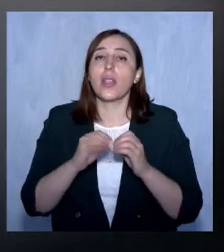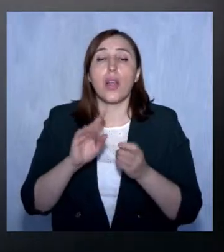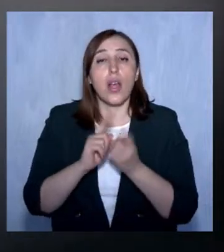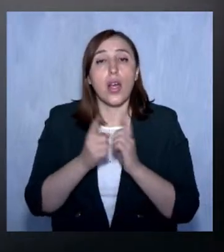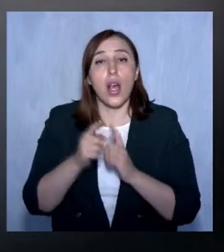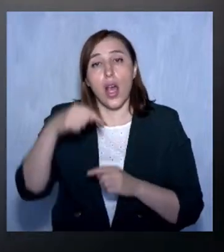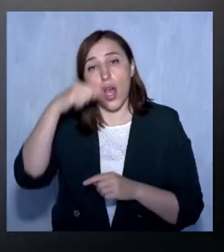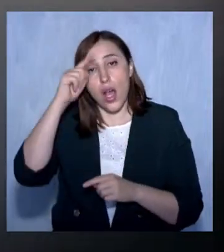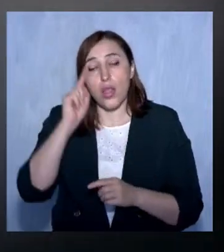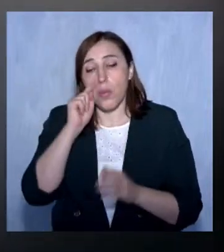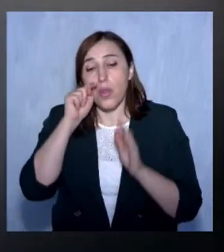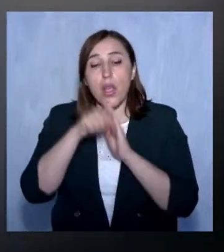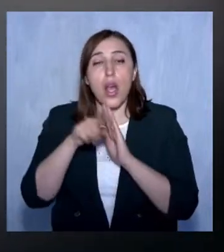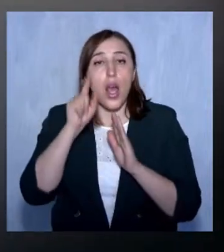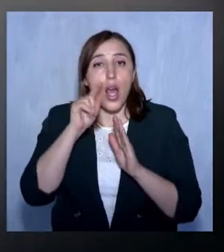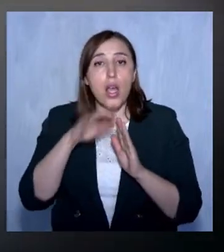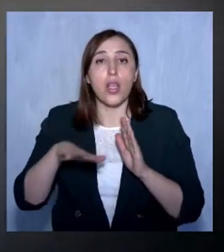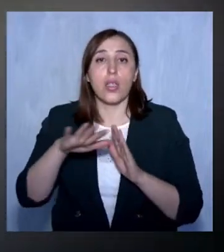կողմիցներ խուժում